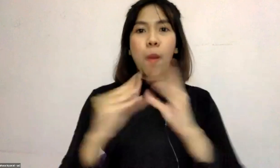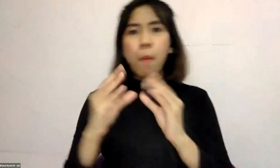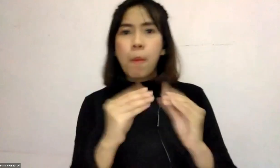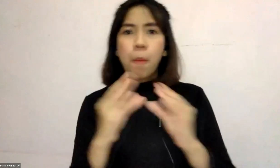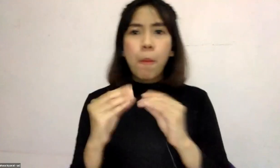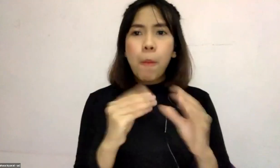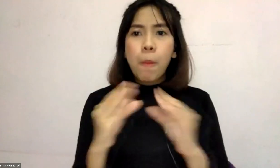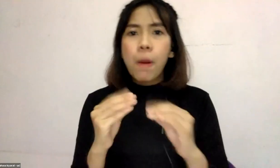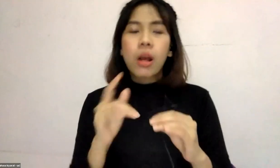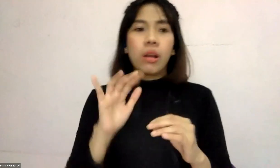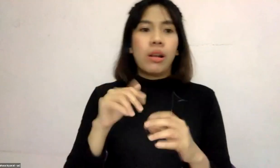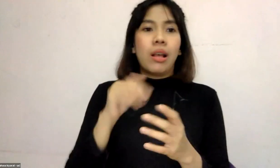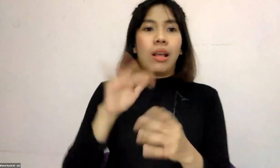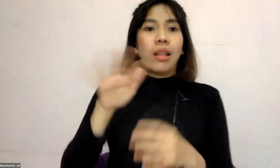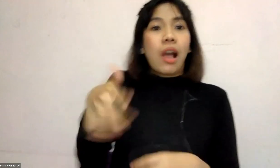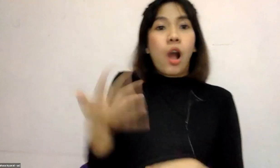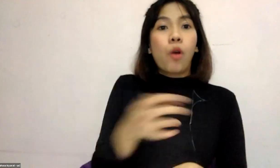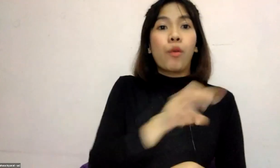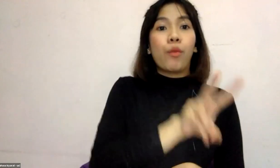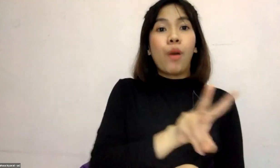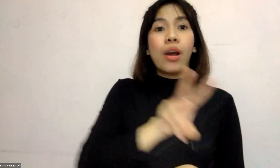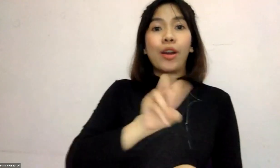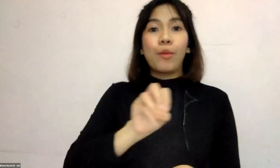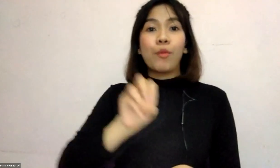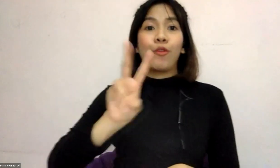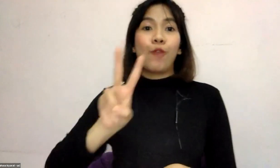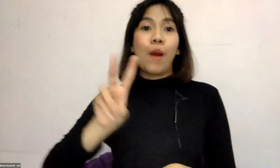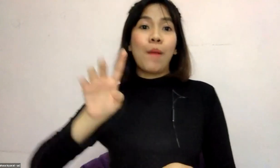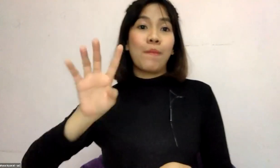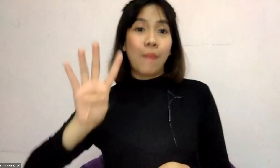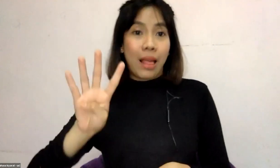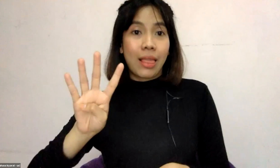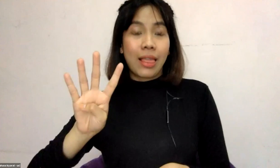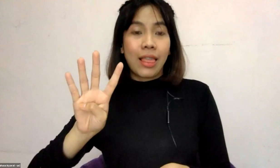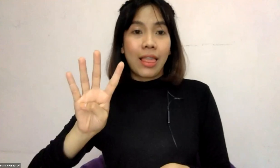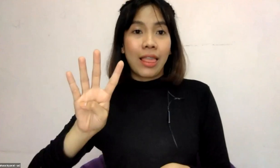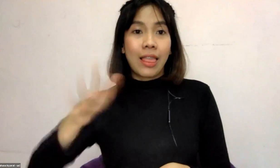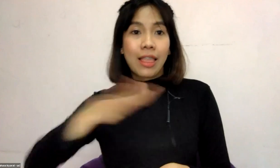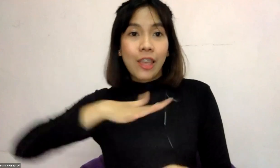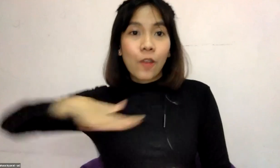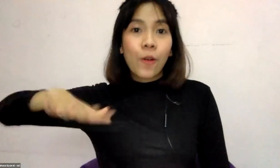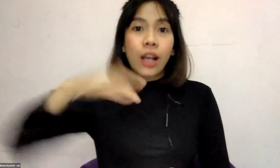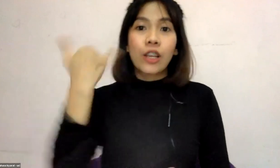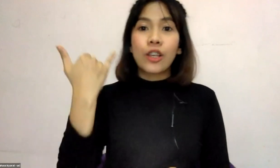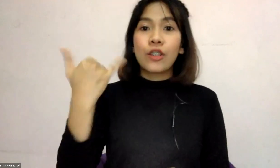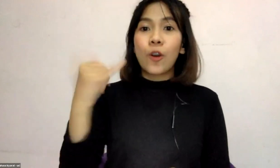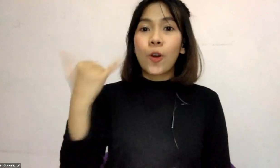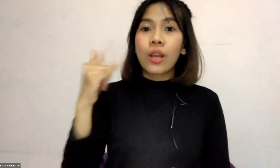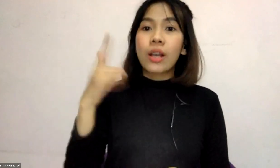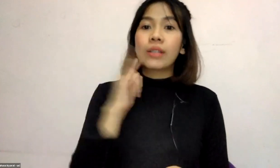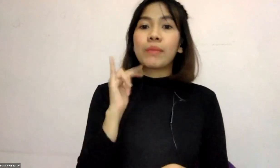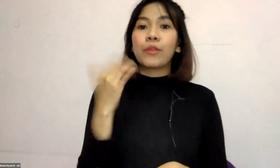meskipun di 2024 itu Eh makan namanya sudah dicanangkan